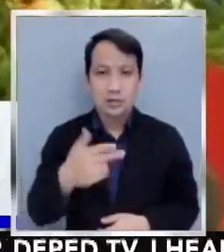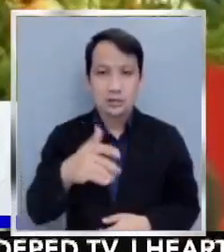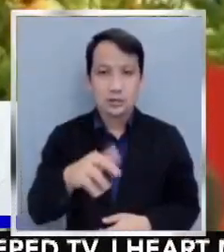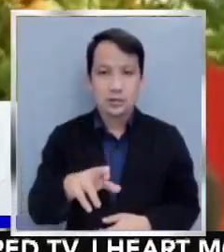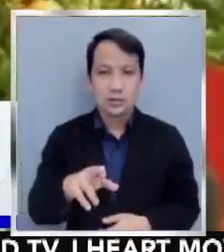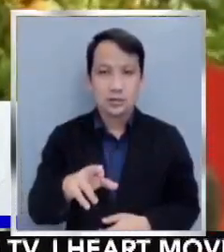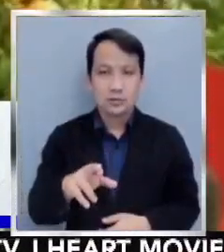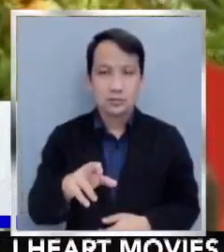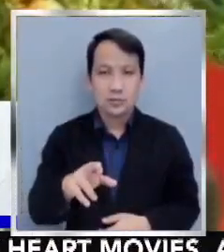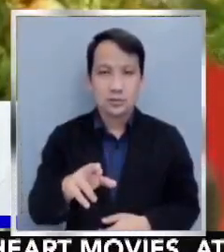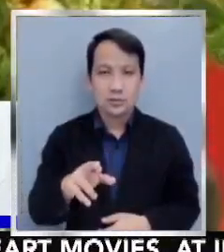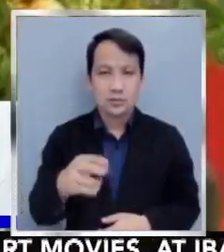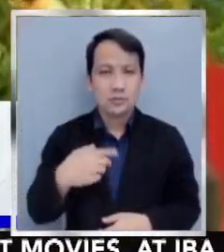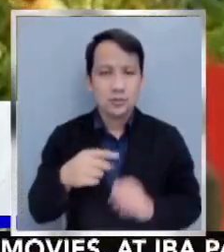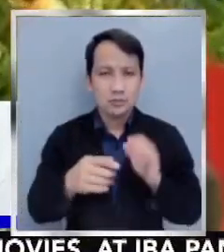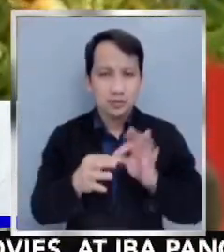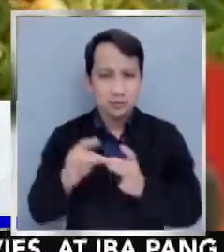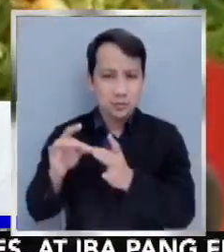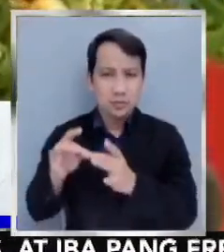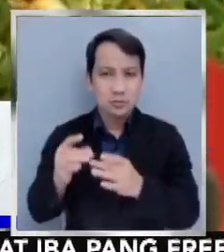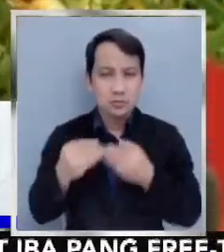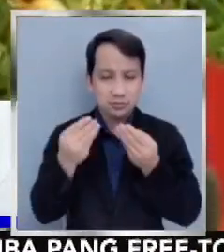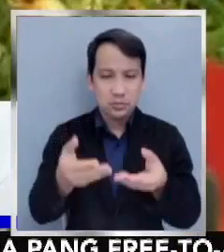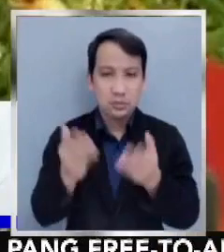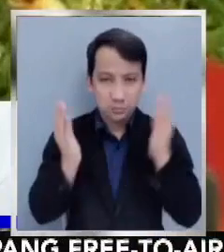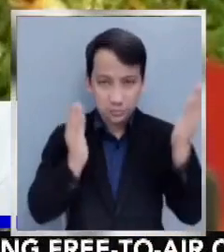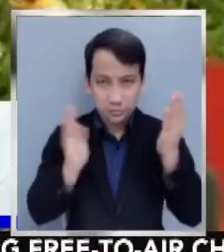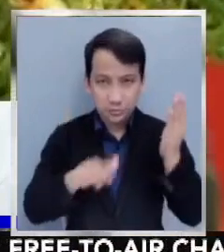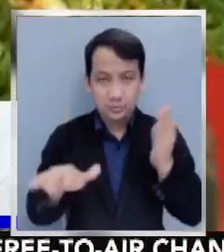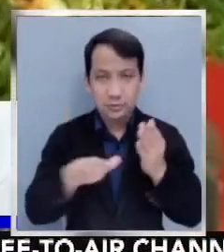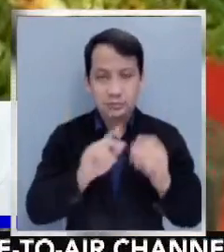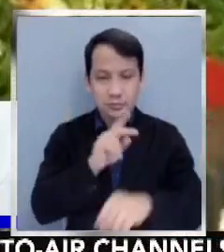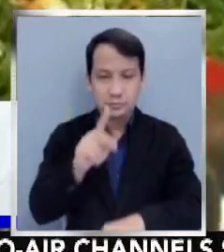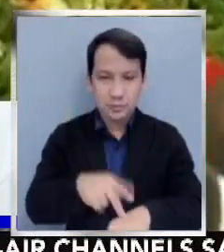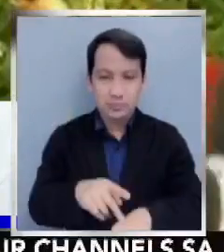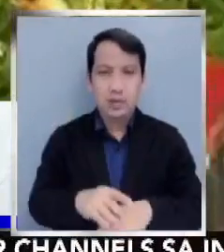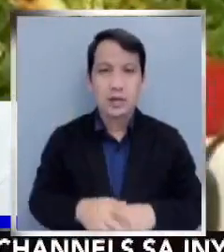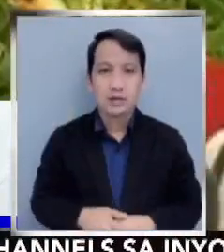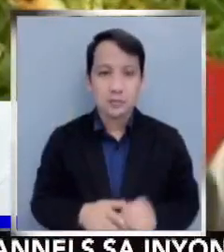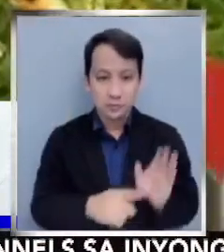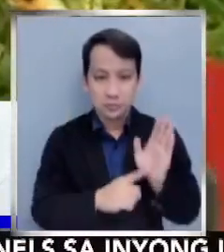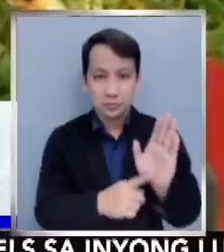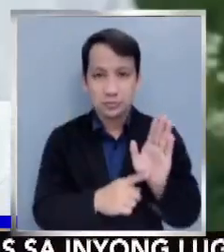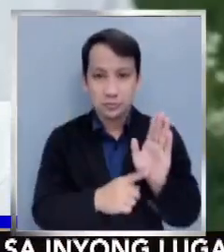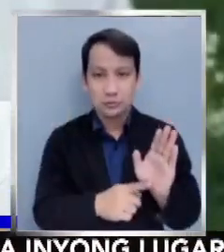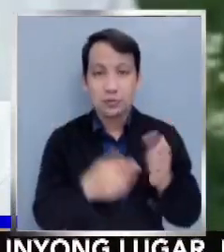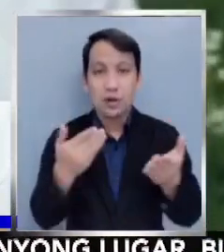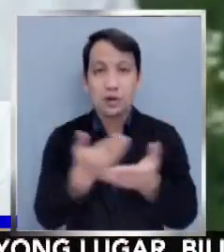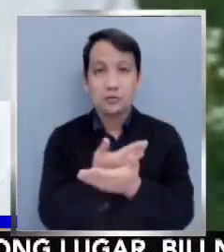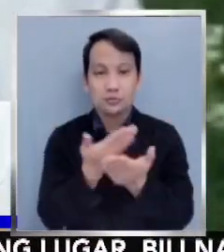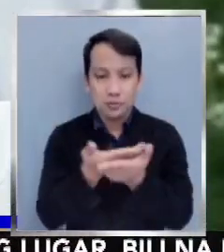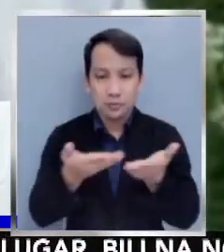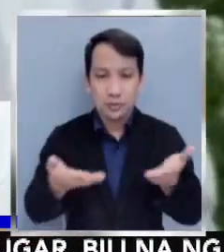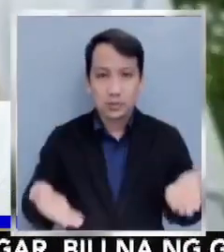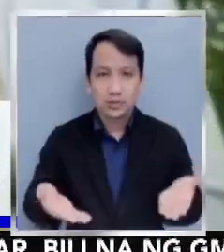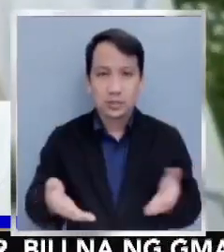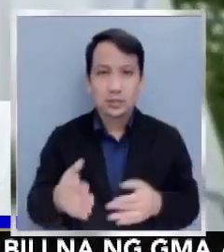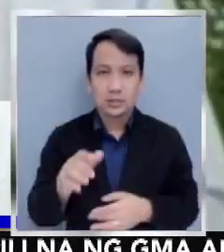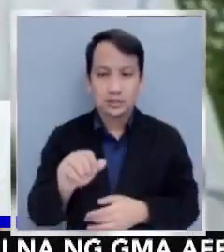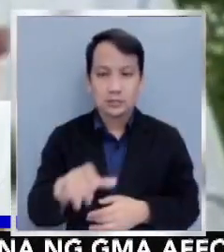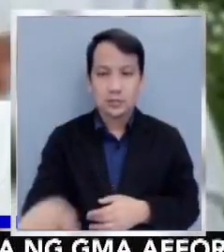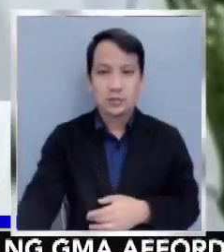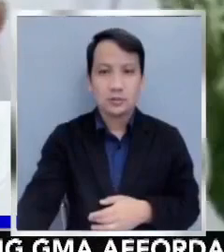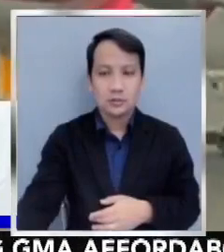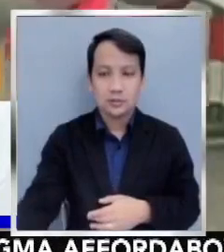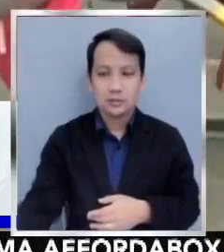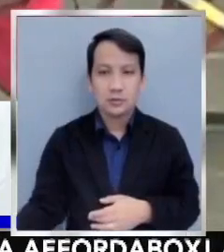na may katangi-tanging ambag sa pagbibigay serbisyo sa bansa. Ibinida sa Pangulo ang mga bagong kagamitan ng Air Force at ang mga programa at